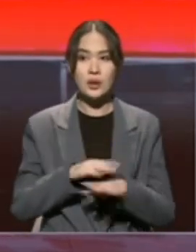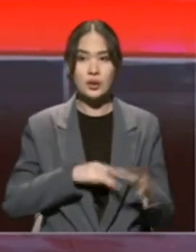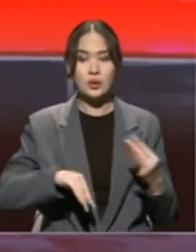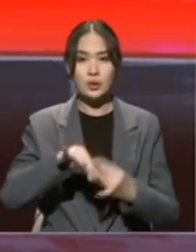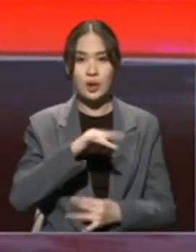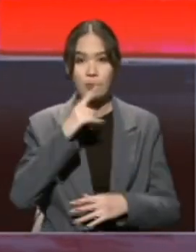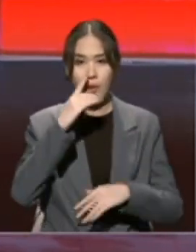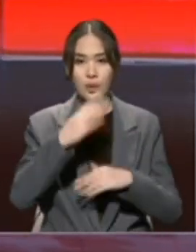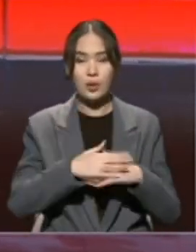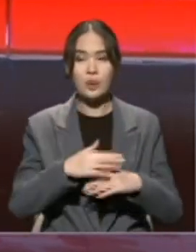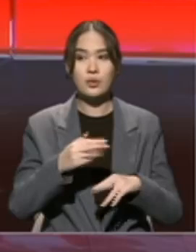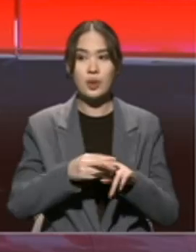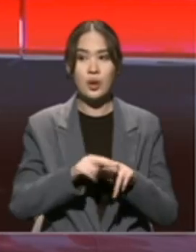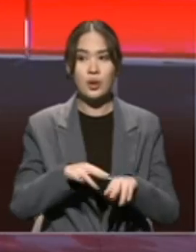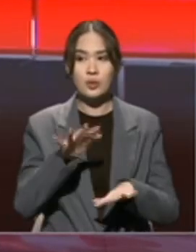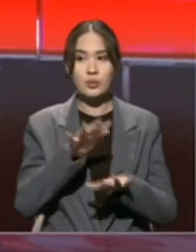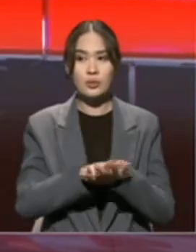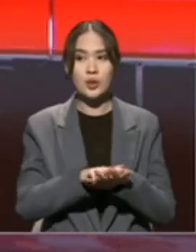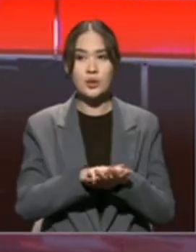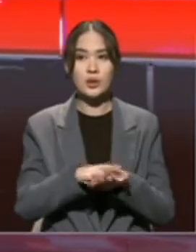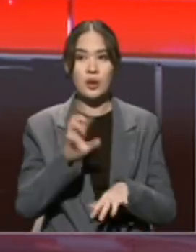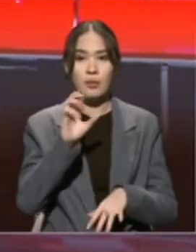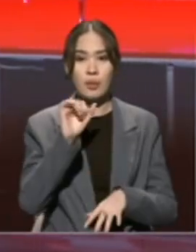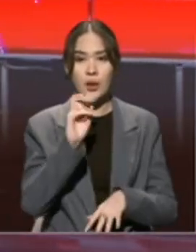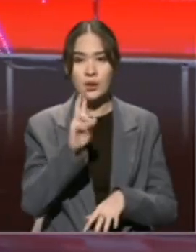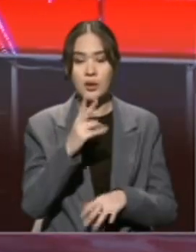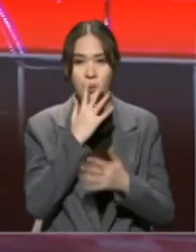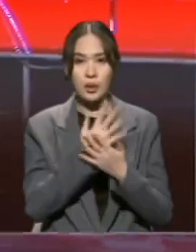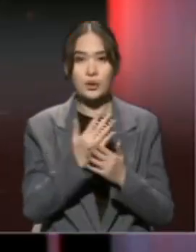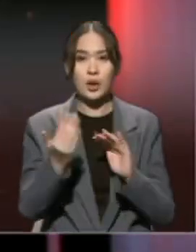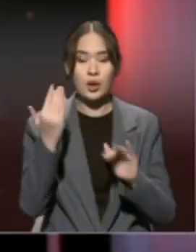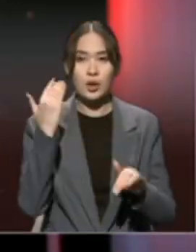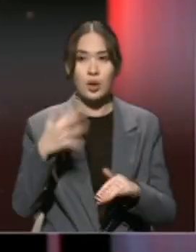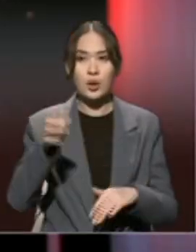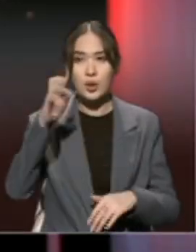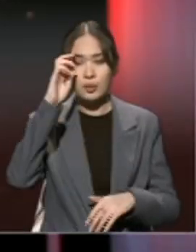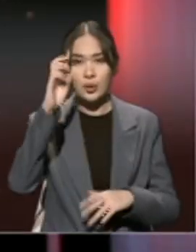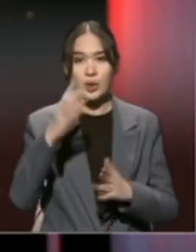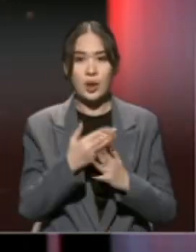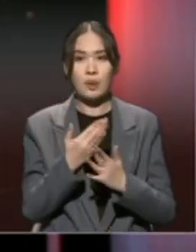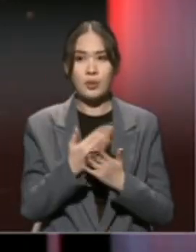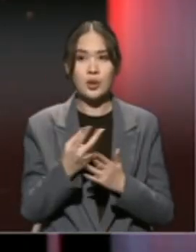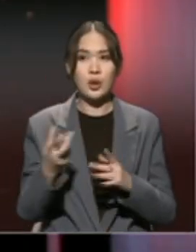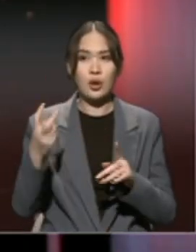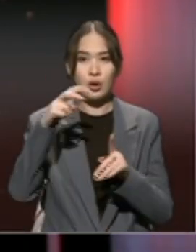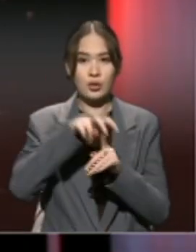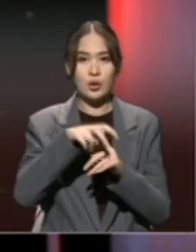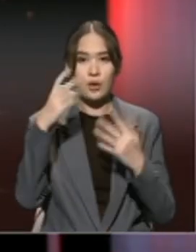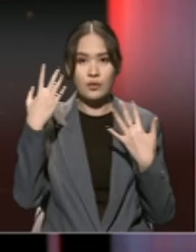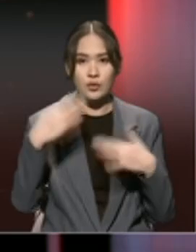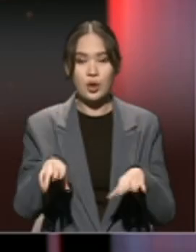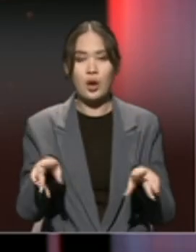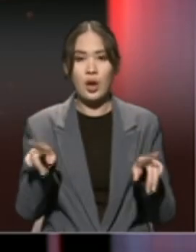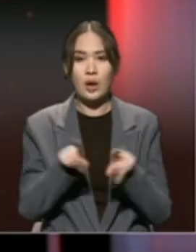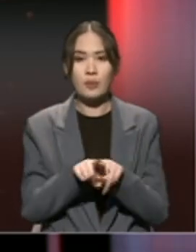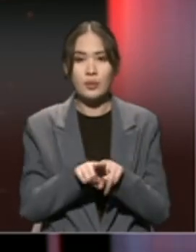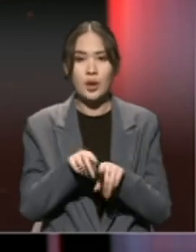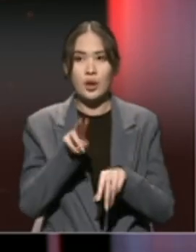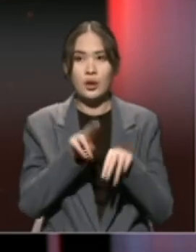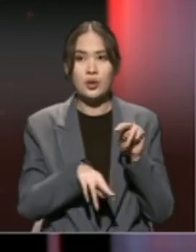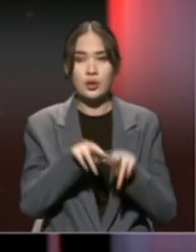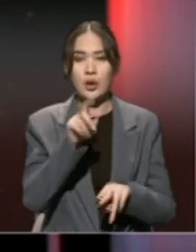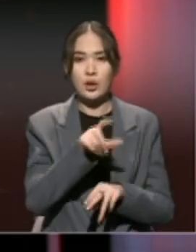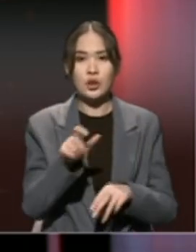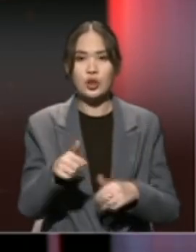ғана отбасы банк. Қазір емес, бұны ертерек бастау керек еді. Ертерек те бастаған. Әбден мемлекеттің мойнына отырып алған біздің құрылыс компаниялары, оны мойындауымыз керек. Жақсы-жақсы